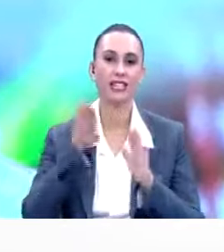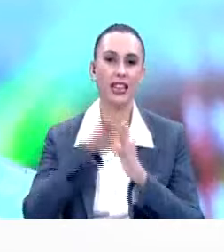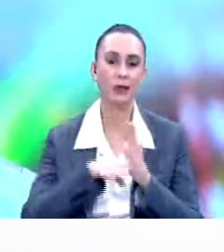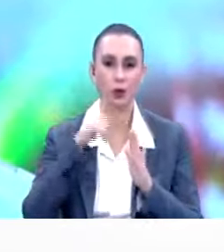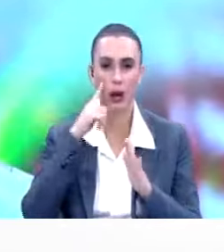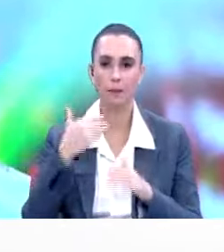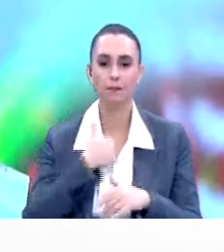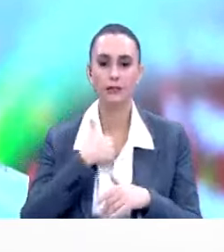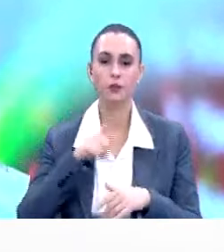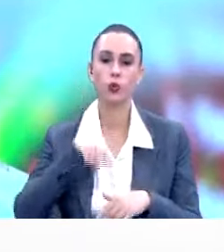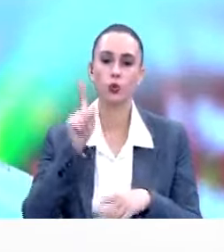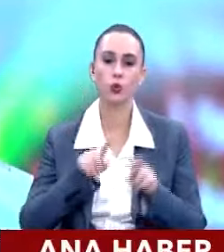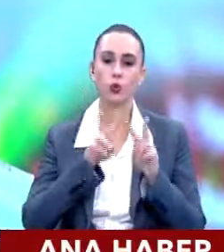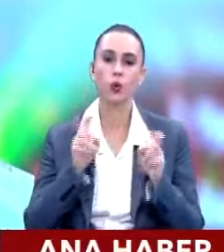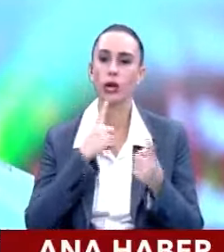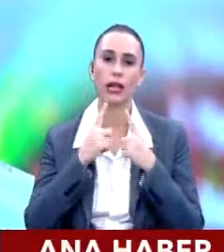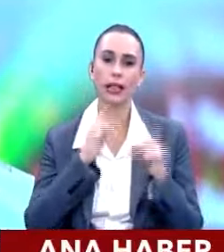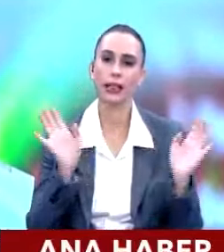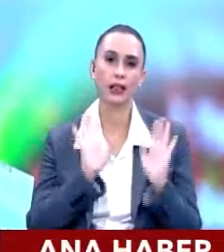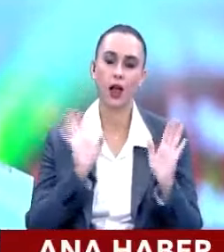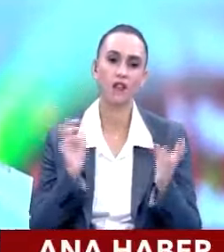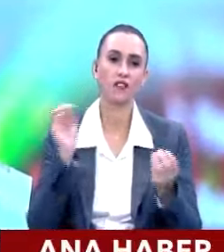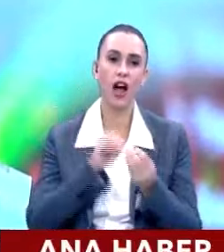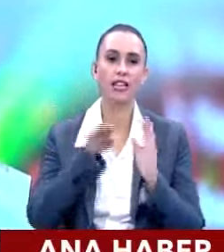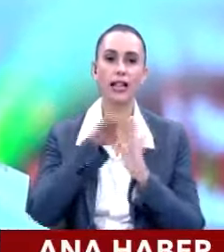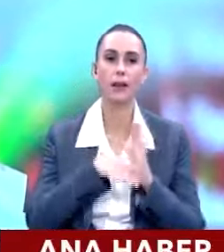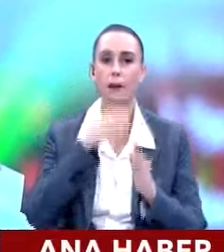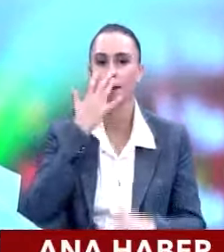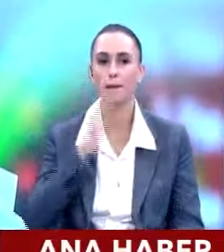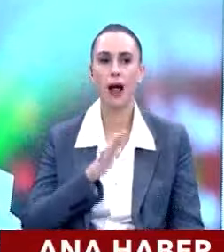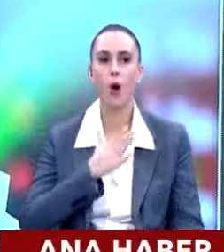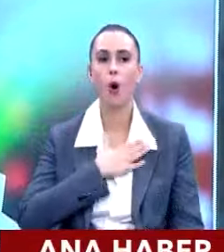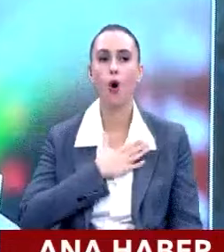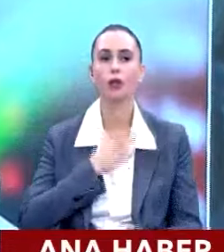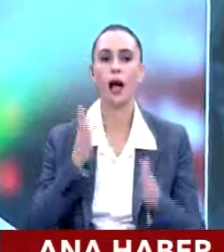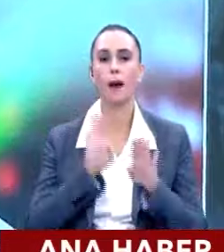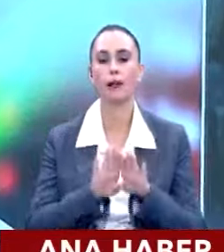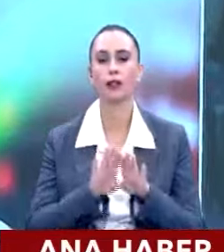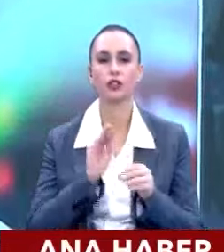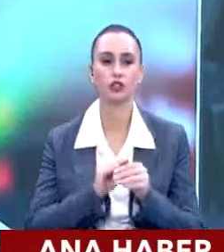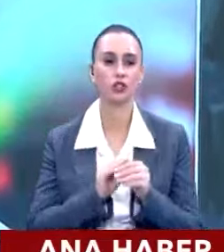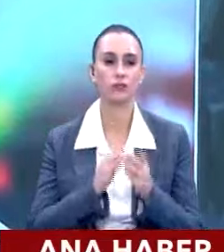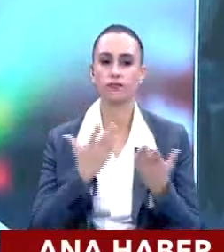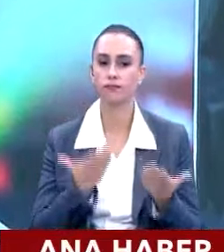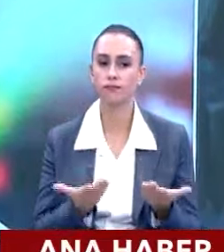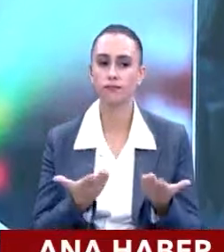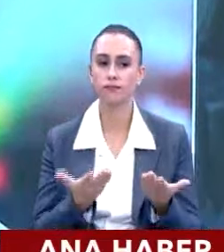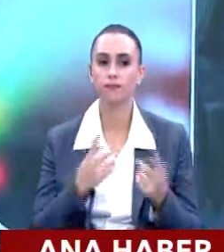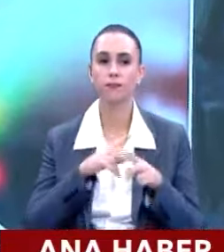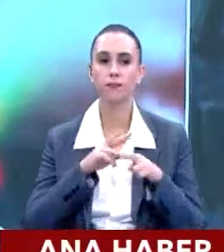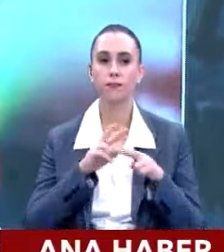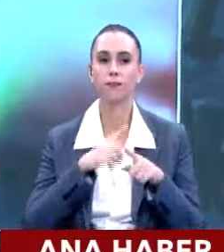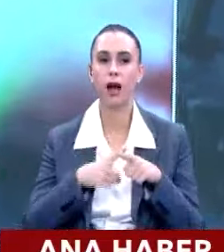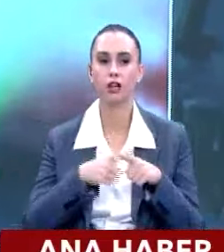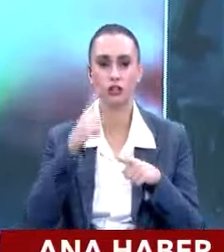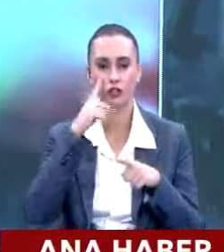şu anda bizim gündemimizde değildir. Yani bir faiz indirimi beklentisinin önünü kapattı. Detaylarda da şunu paylaştı.